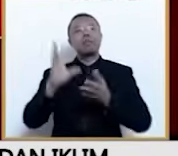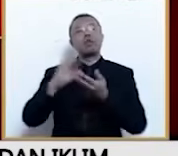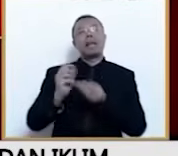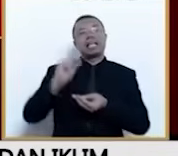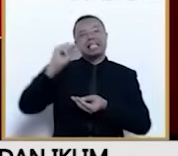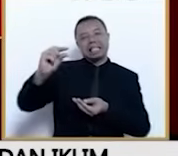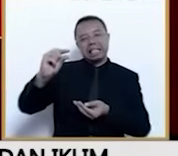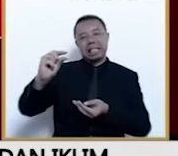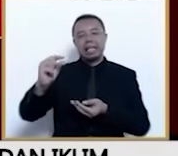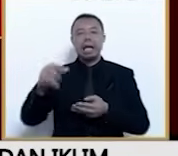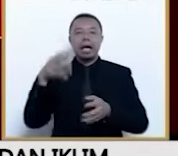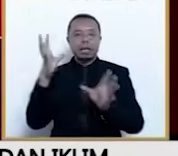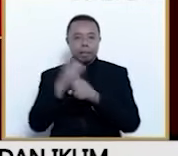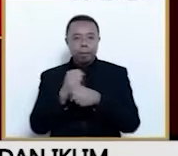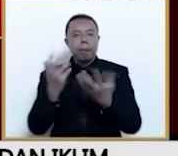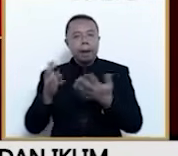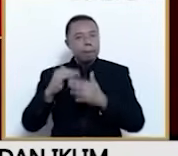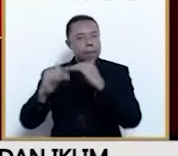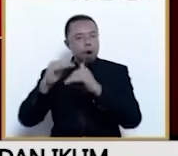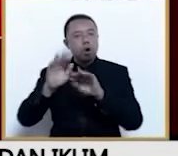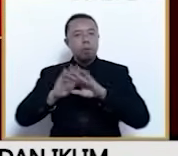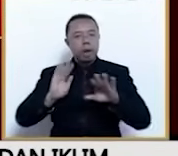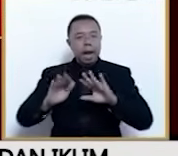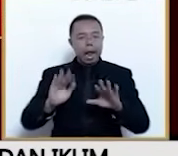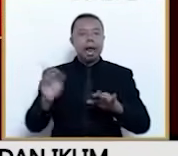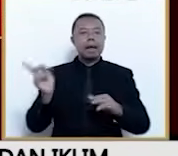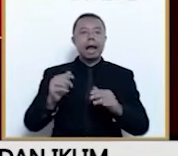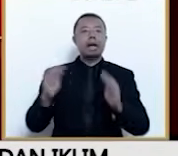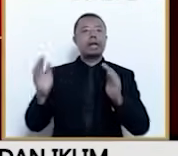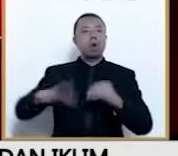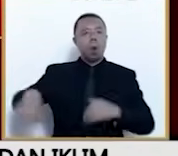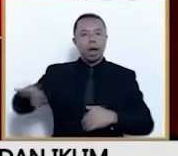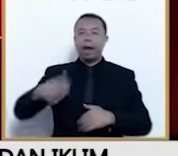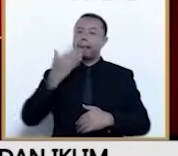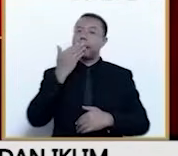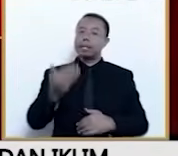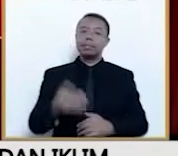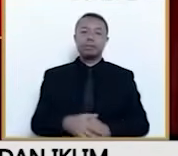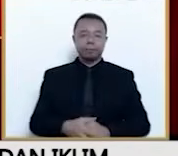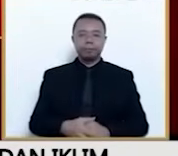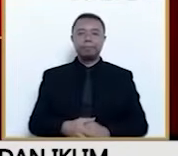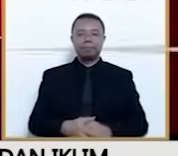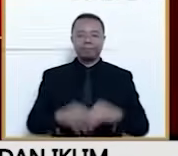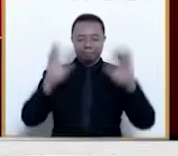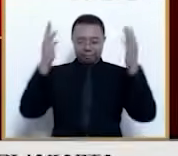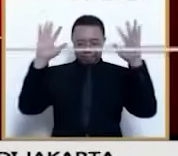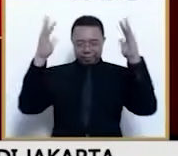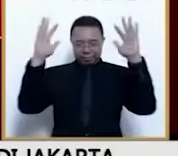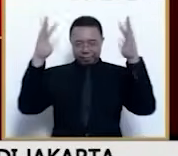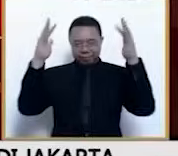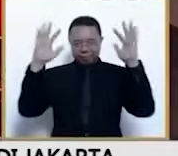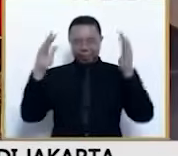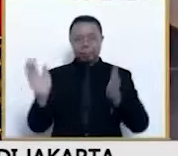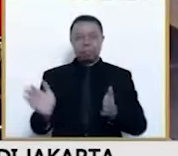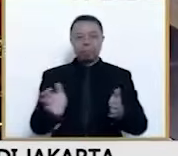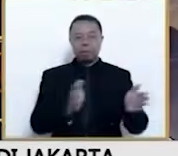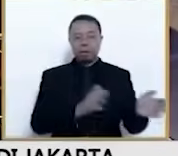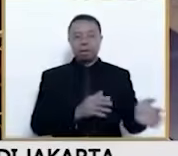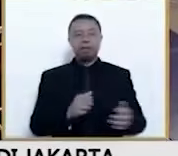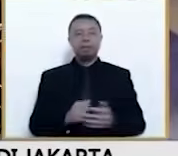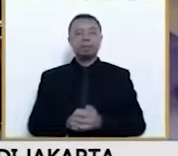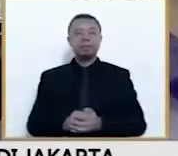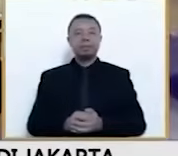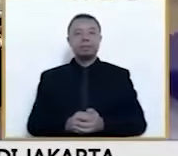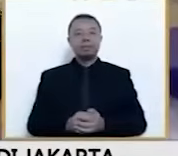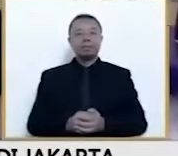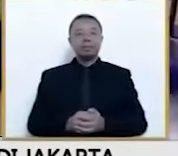Jadi intinya pada bagaimana membangun budaya dari rumah tangga. Terima kasih. Baik, waktunya habis. Mohon tenang,